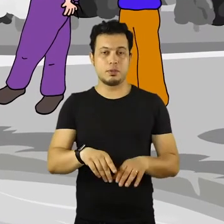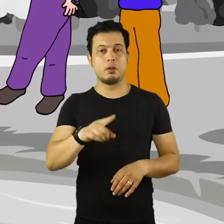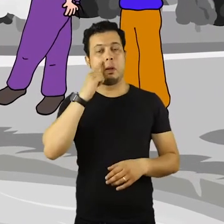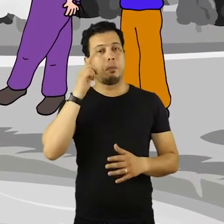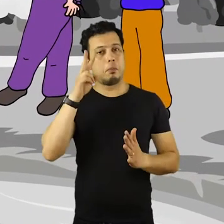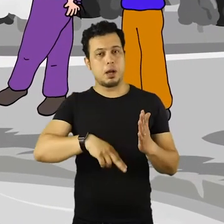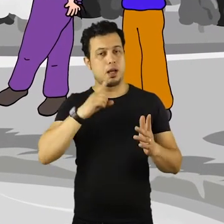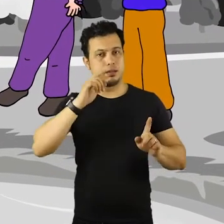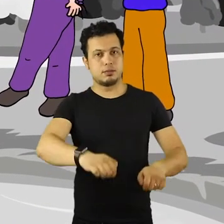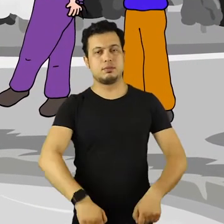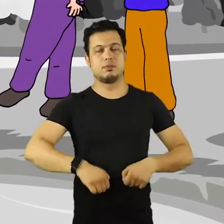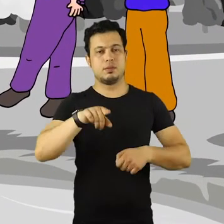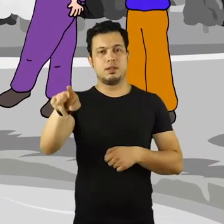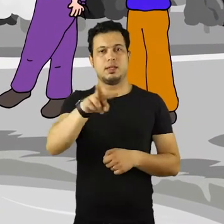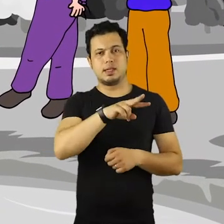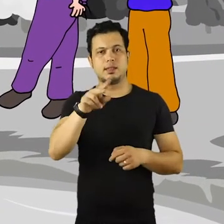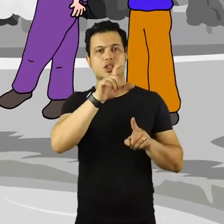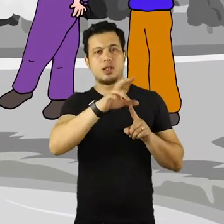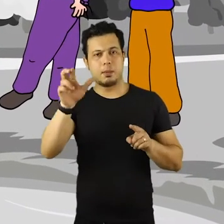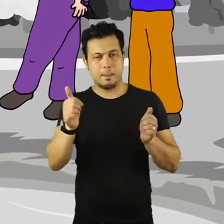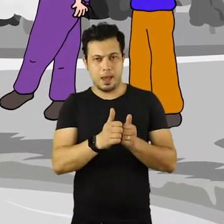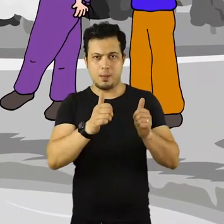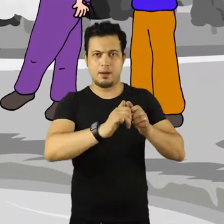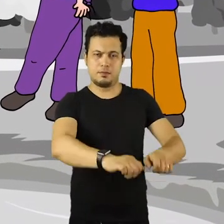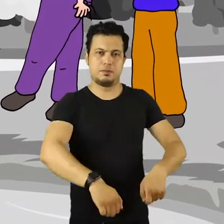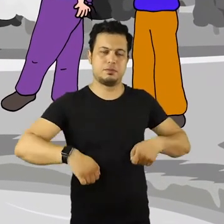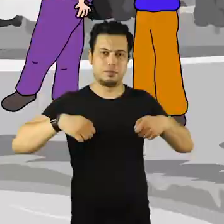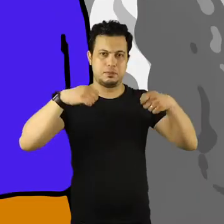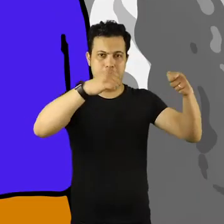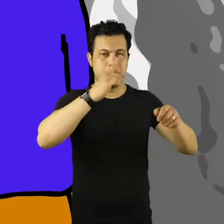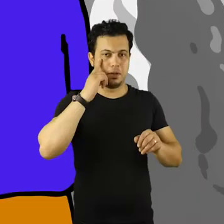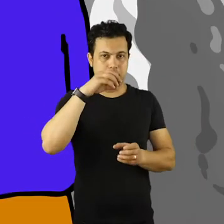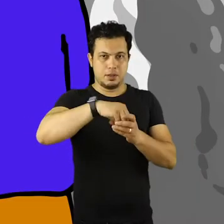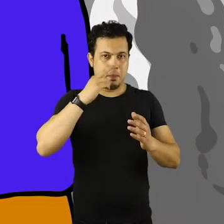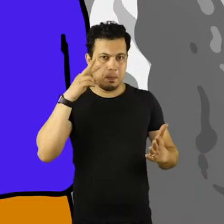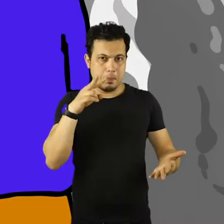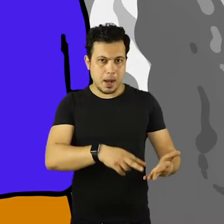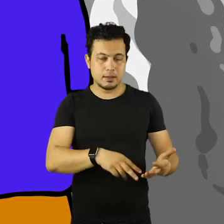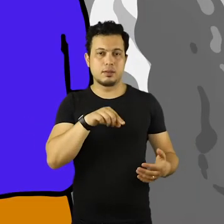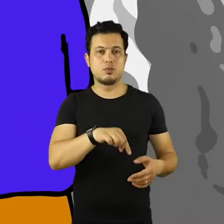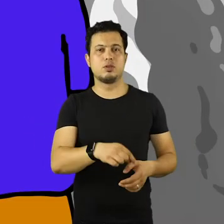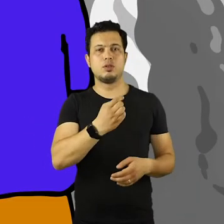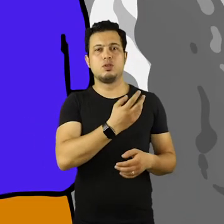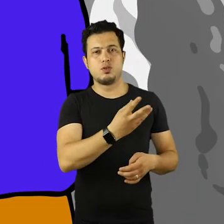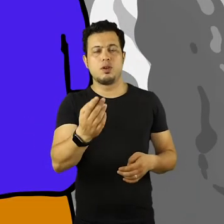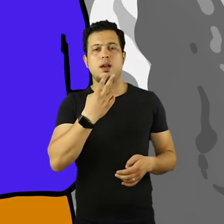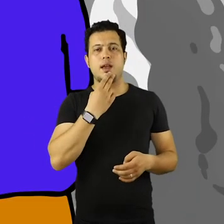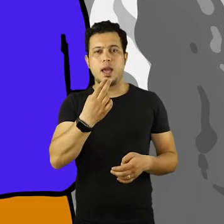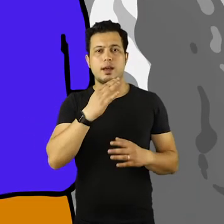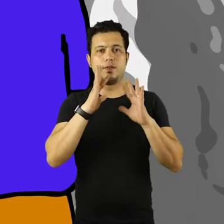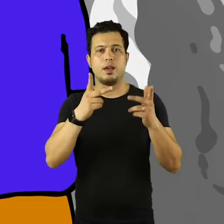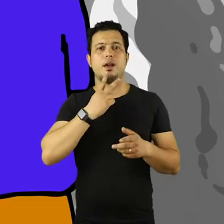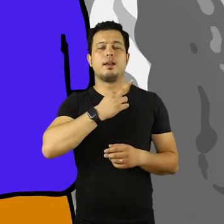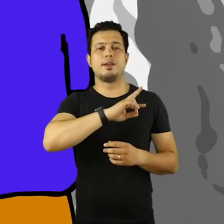görelim. İkisi birlikte heyecanla sandığı açtılar. Sandığın içinde bir sürü kağıt